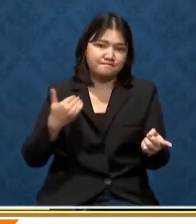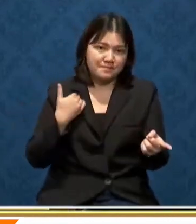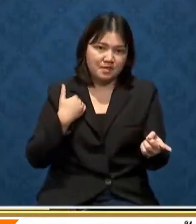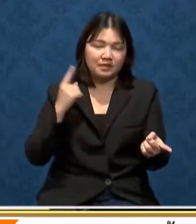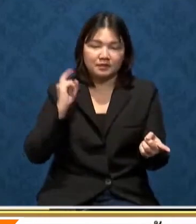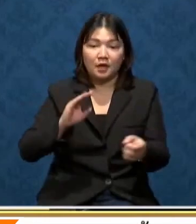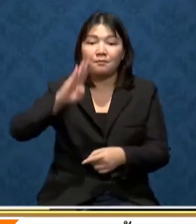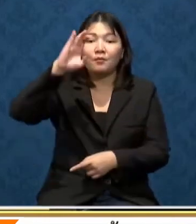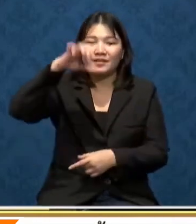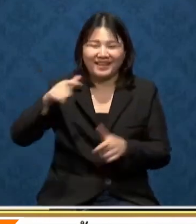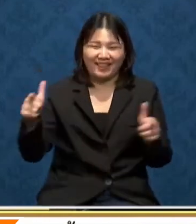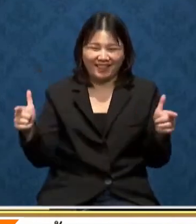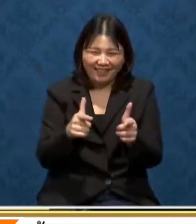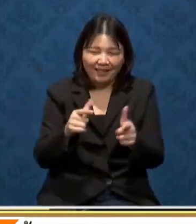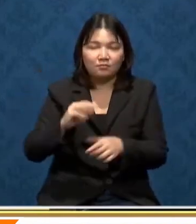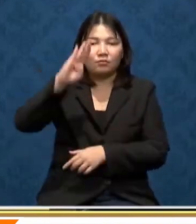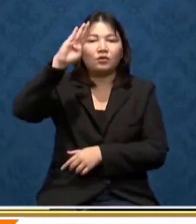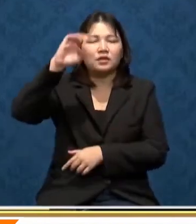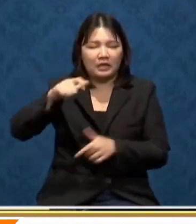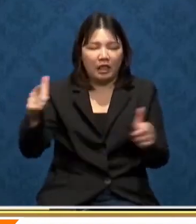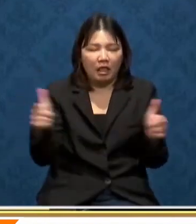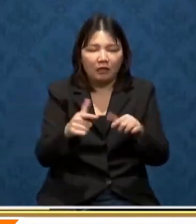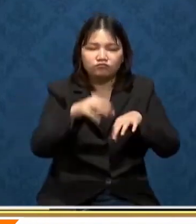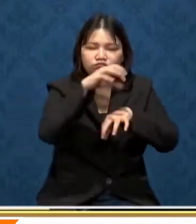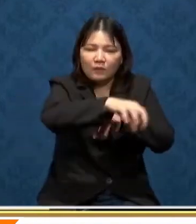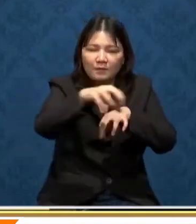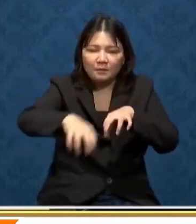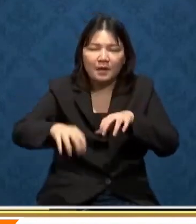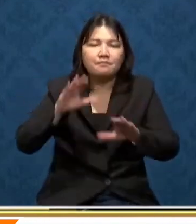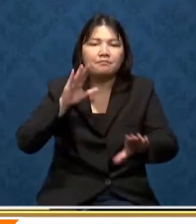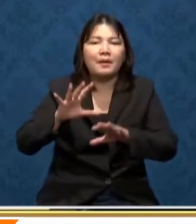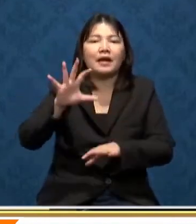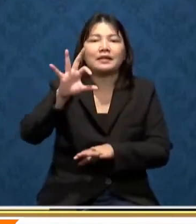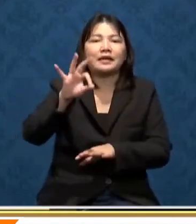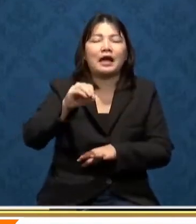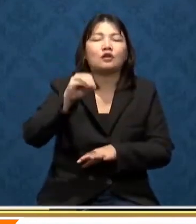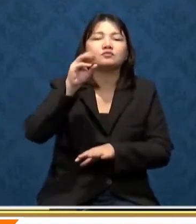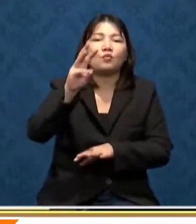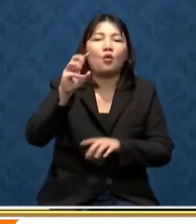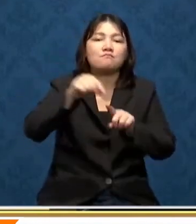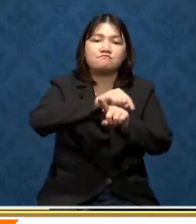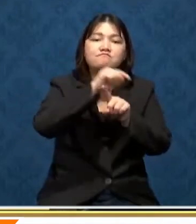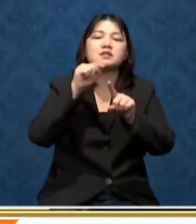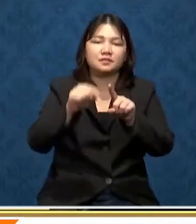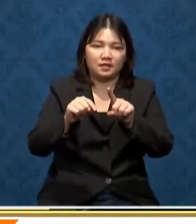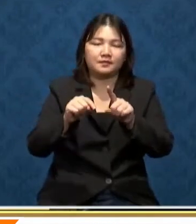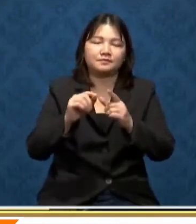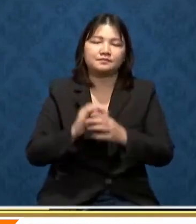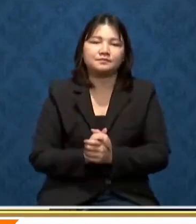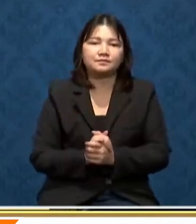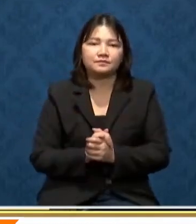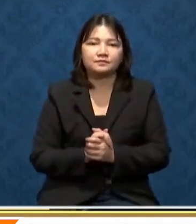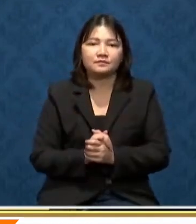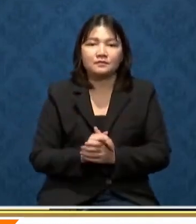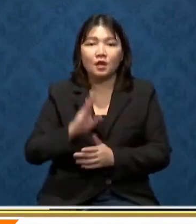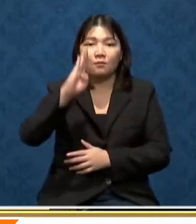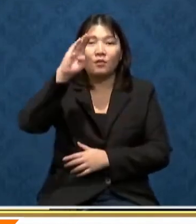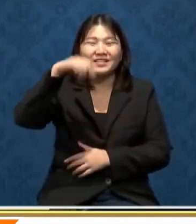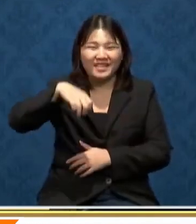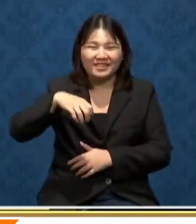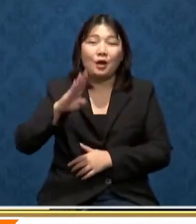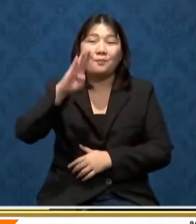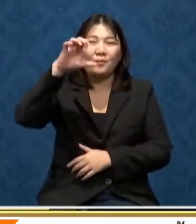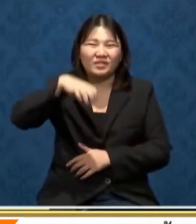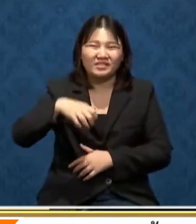เล็กและขนาดย่อมประมาณ 96%ของธุรกิจทั้งหมดเราพบว่าธุรกิจยิ่งขนาดเล็กเท่าไหร่